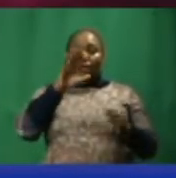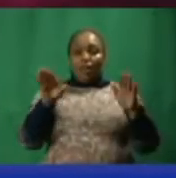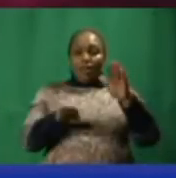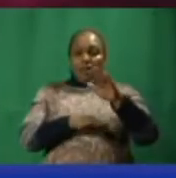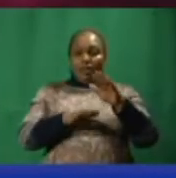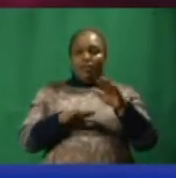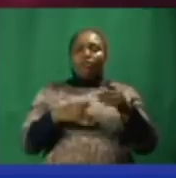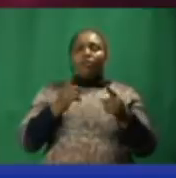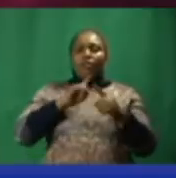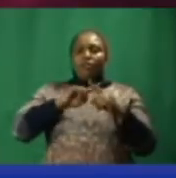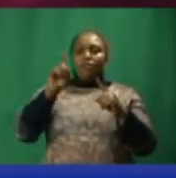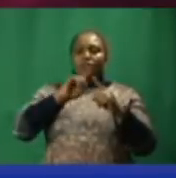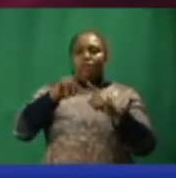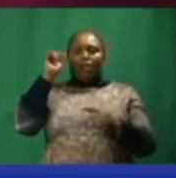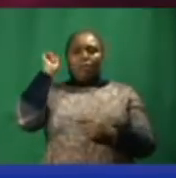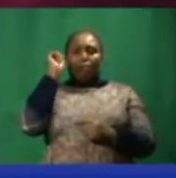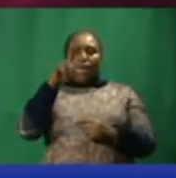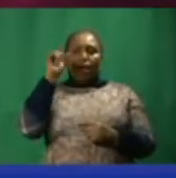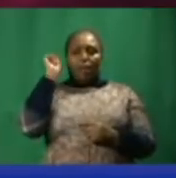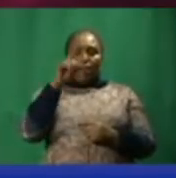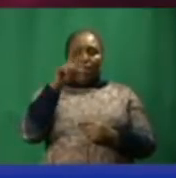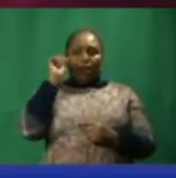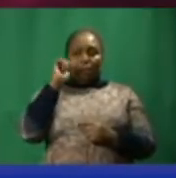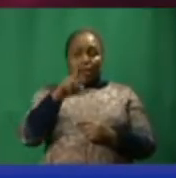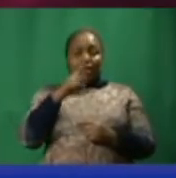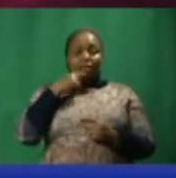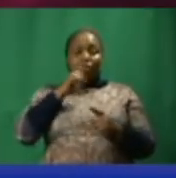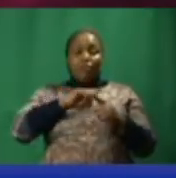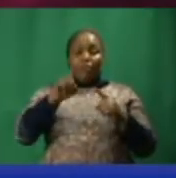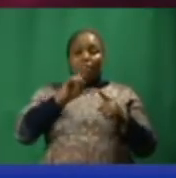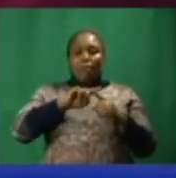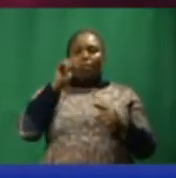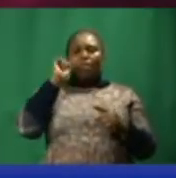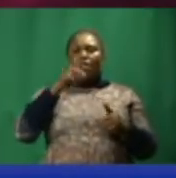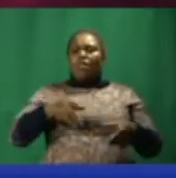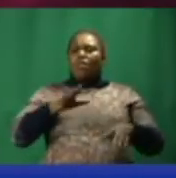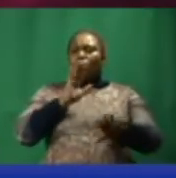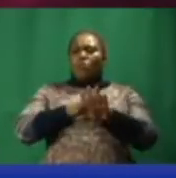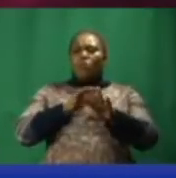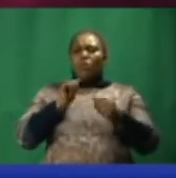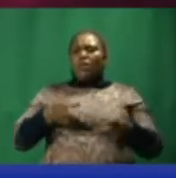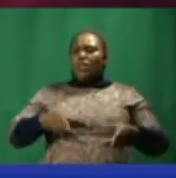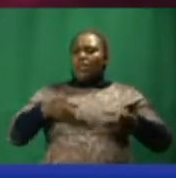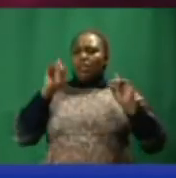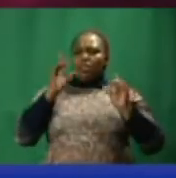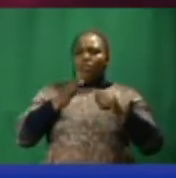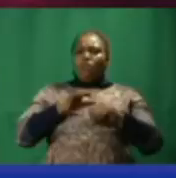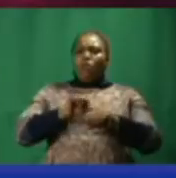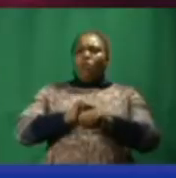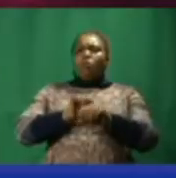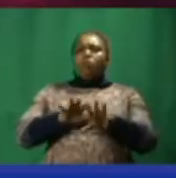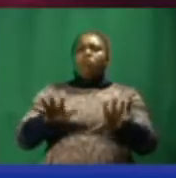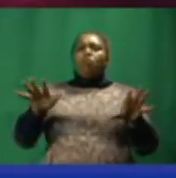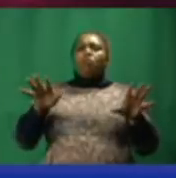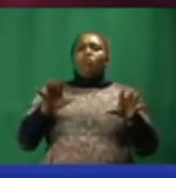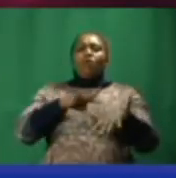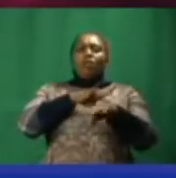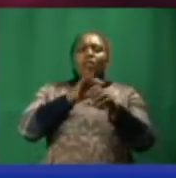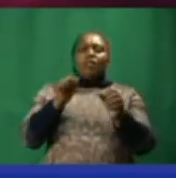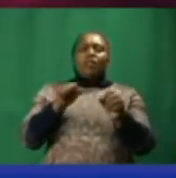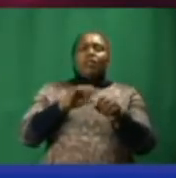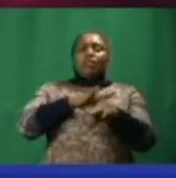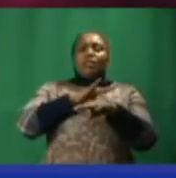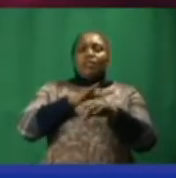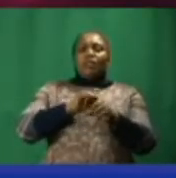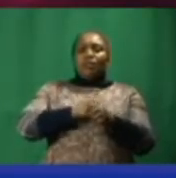lwe mdlalo ya kriketi kile litelisa malinga uti. Mdlalo ya kriketi ute bungo tibigwa nzisa litiwane iCOVID-19. Malinga ke uti bayi nshanga